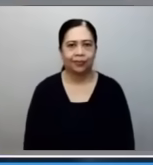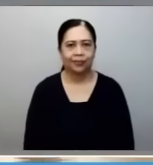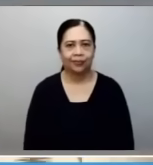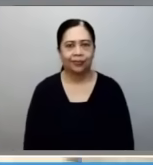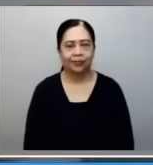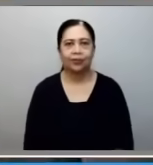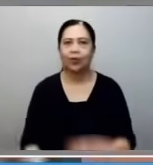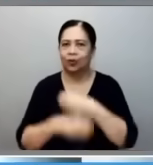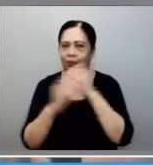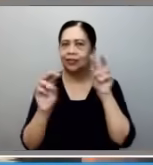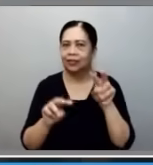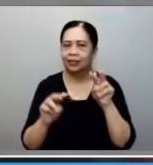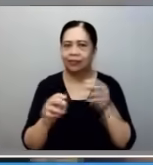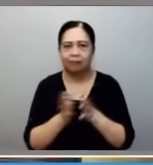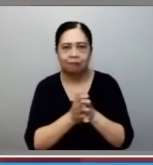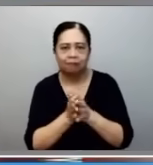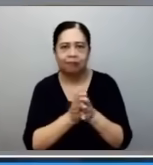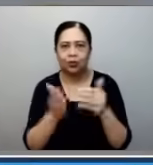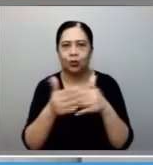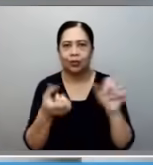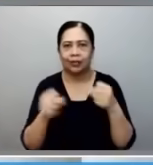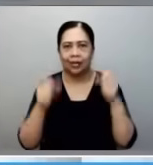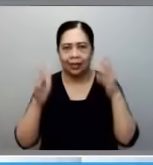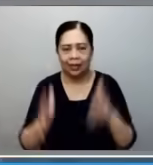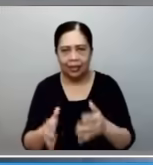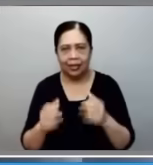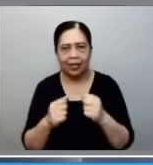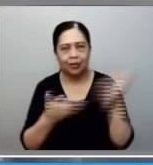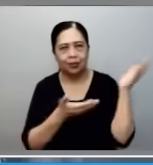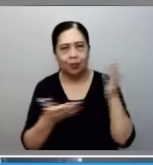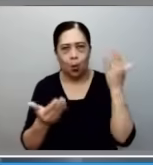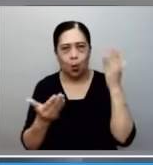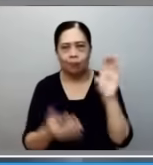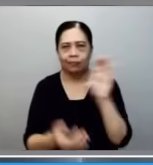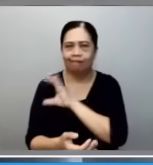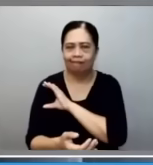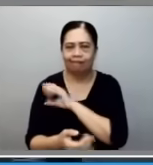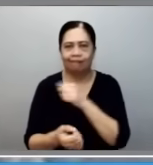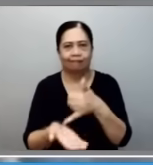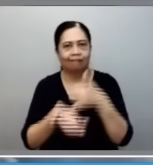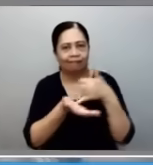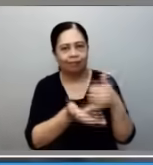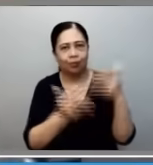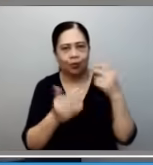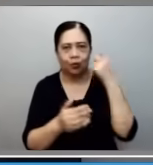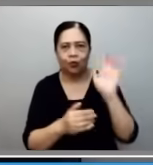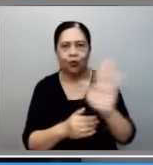kitang-kita ang dedikasyon ng student athletes na makapag-uwi ng kampiyonato at karangalan para sa kanilang